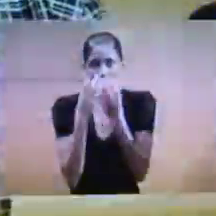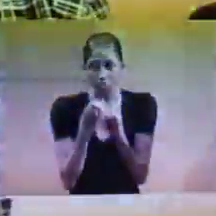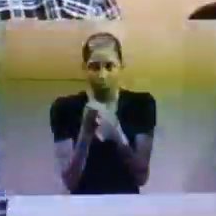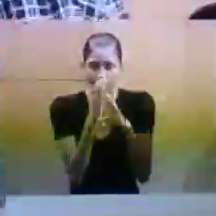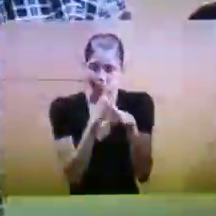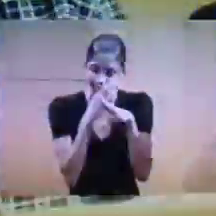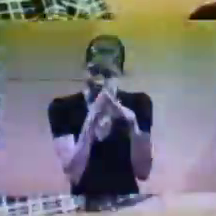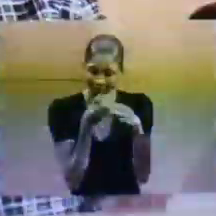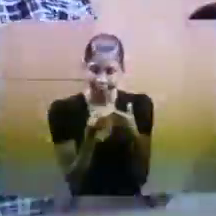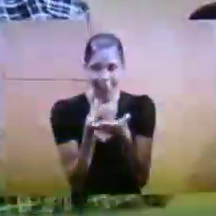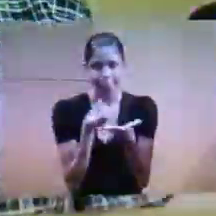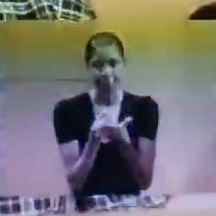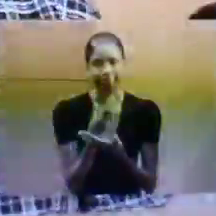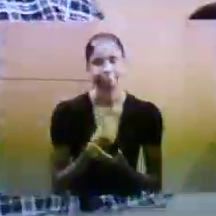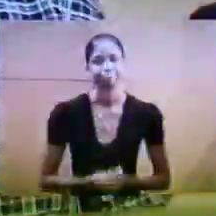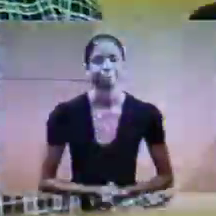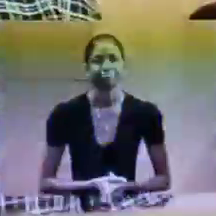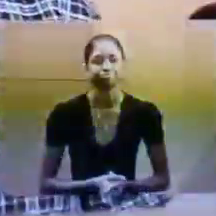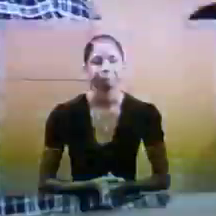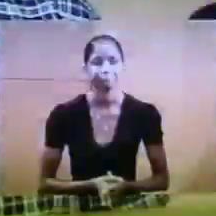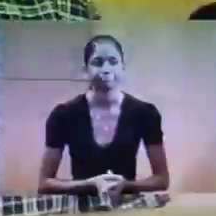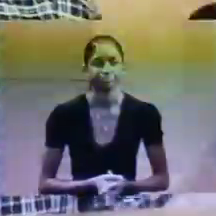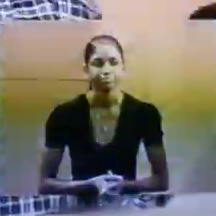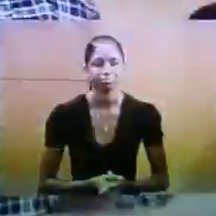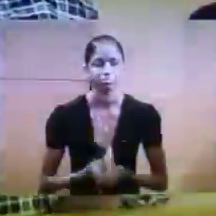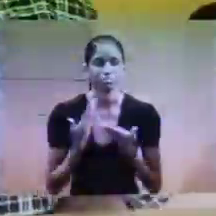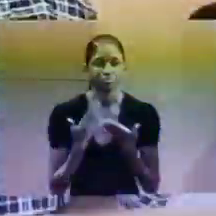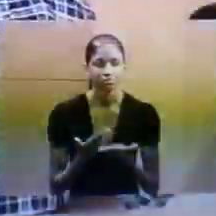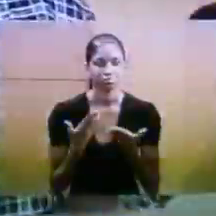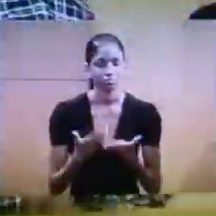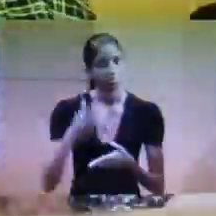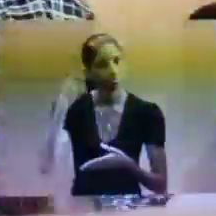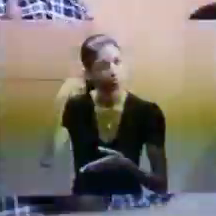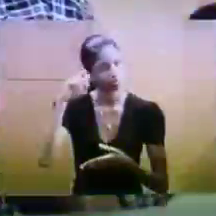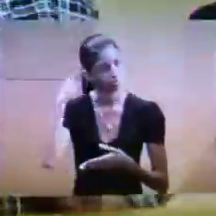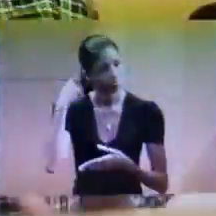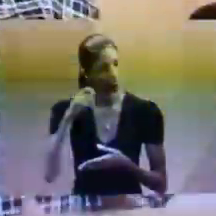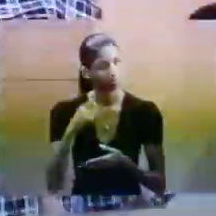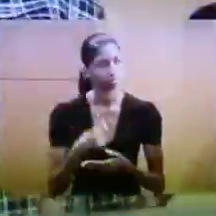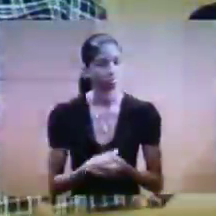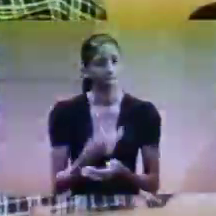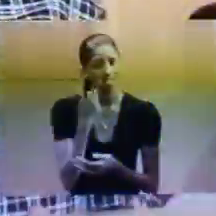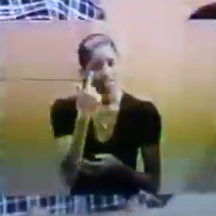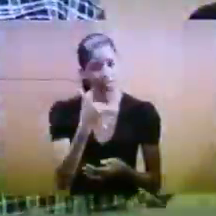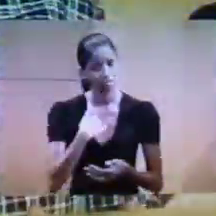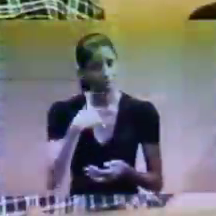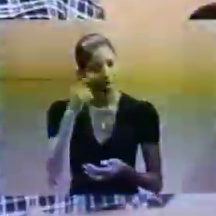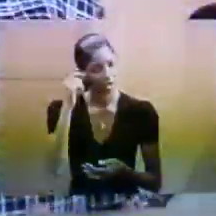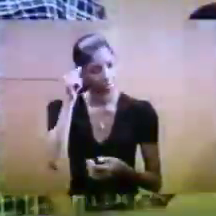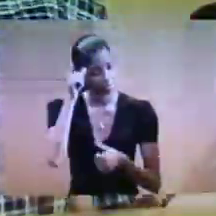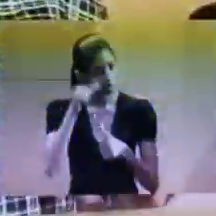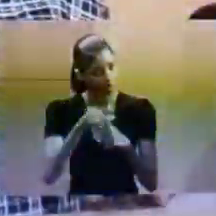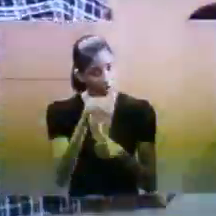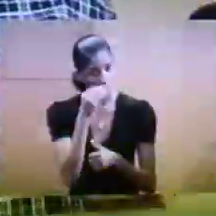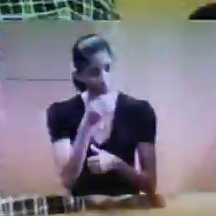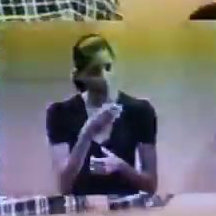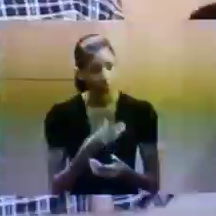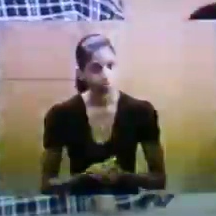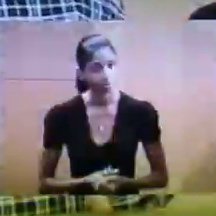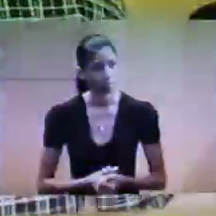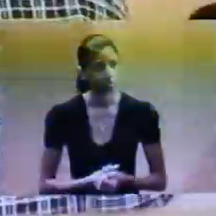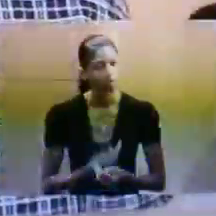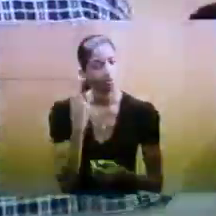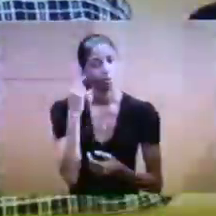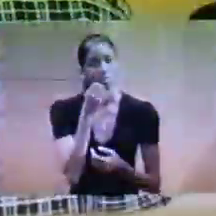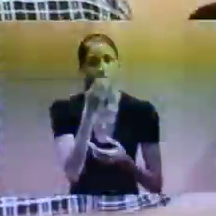informations. Maintenant, Président, ceci étant dit, cette mise au point est en fait, si j'ai bonne mémoire, pour Bellefontaine,